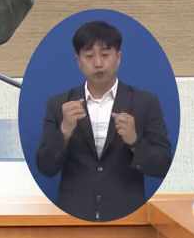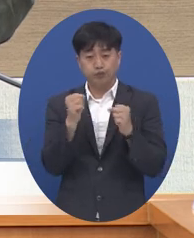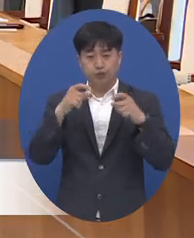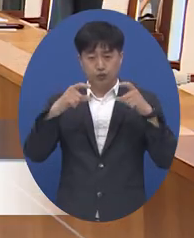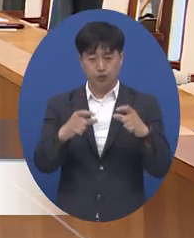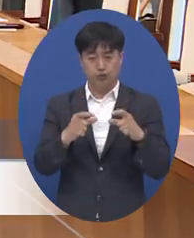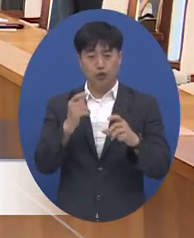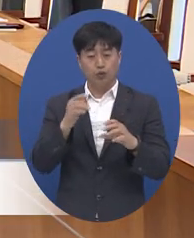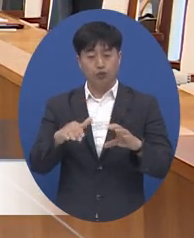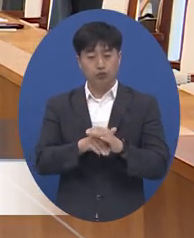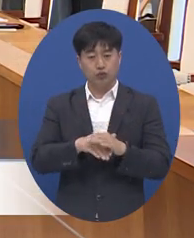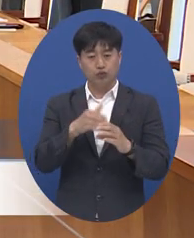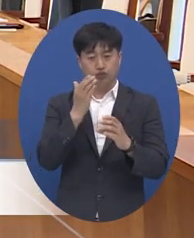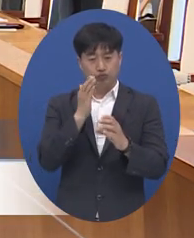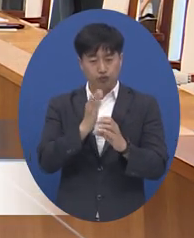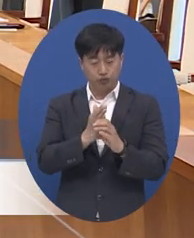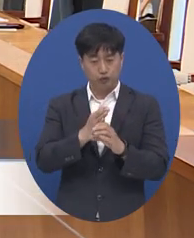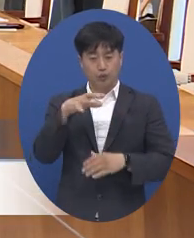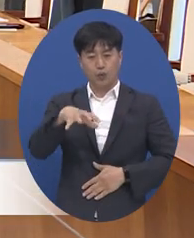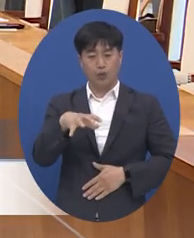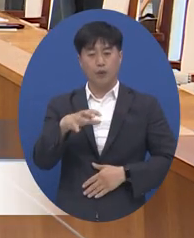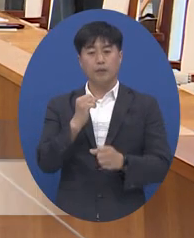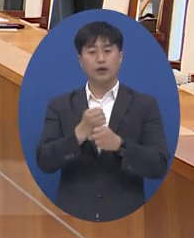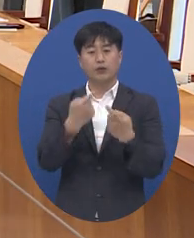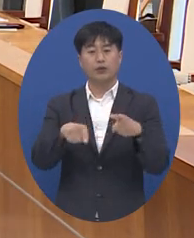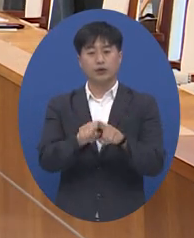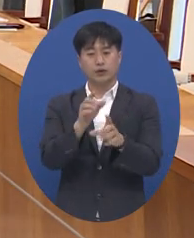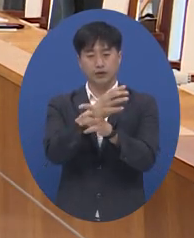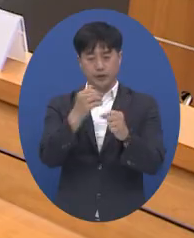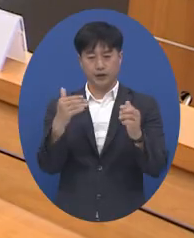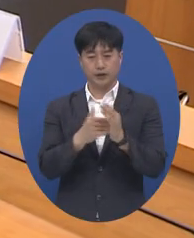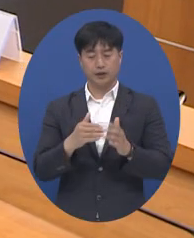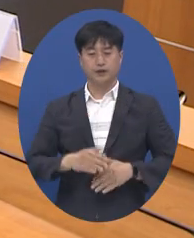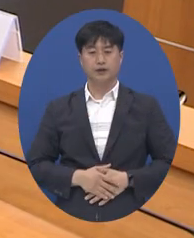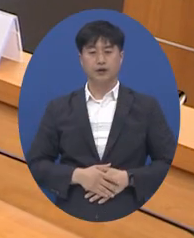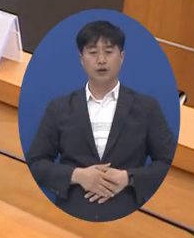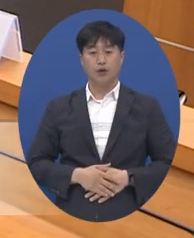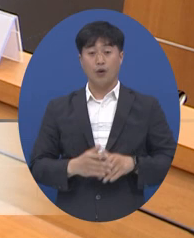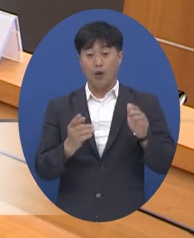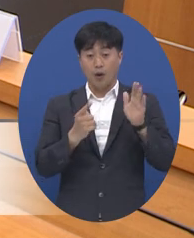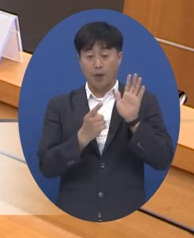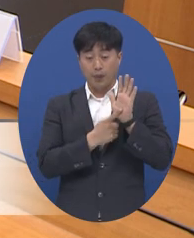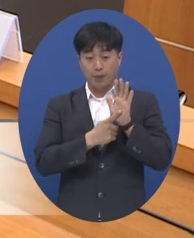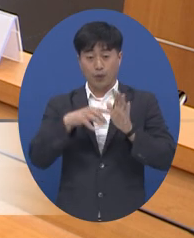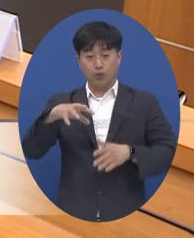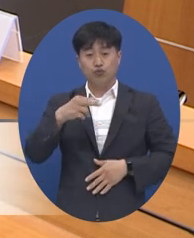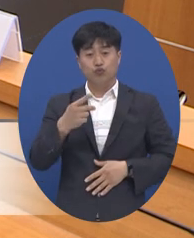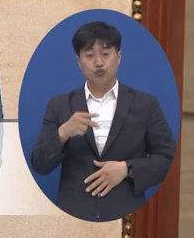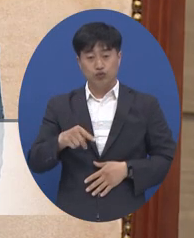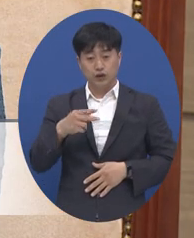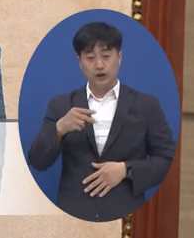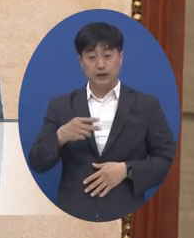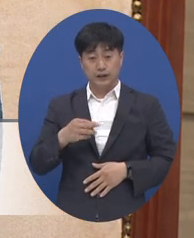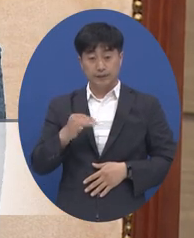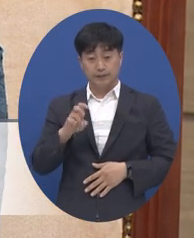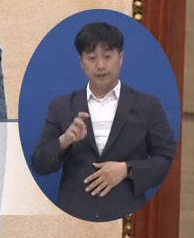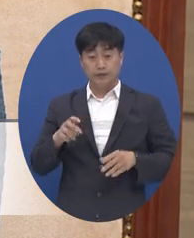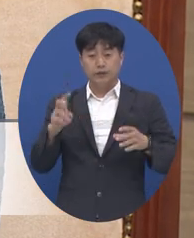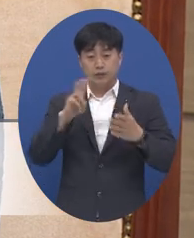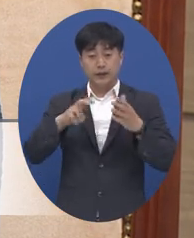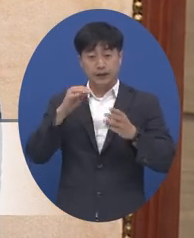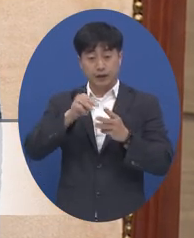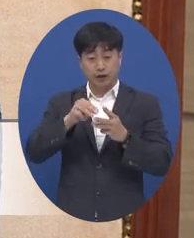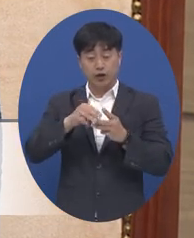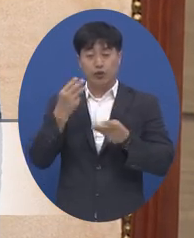문화의 중심지로 만들기 위해 협약을 맺었습니다 공연장인 두드림 뮤직 센터 를 경기문화재단 에서